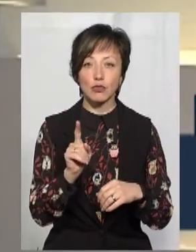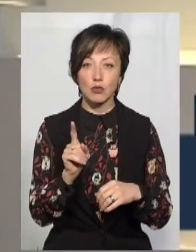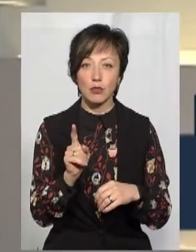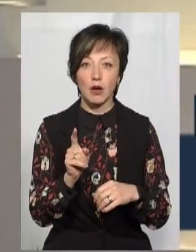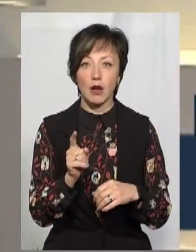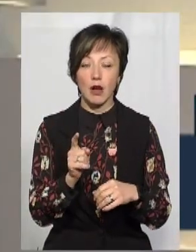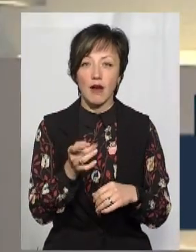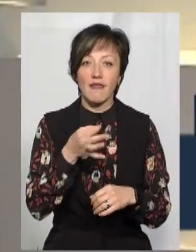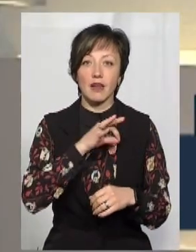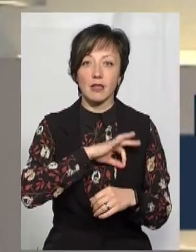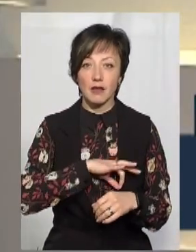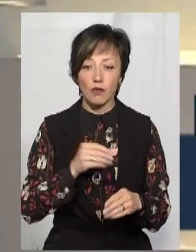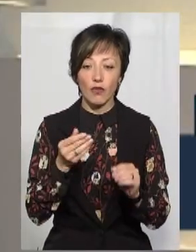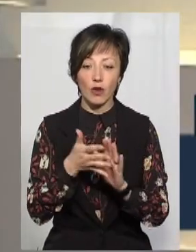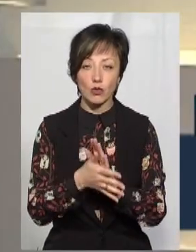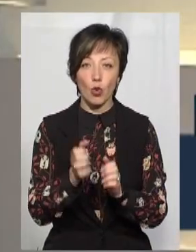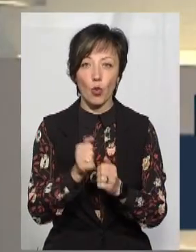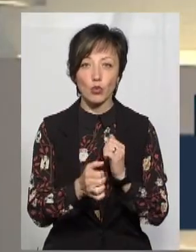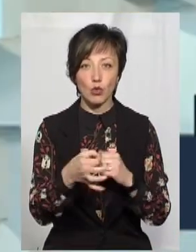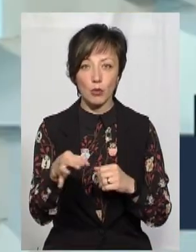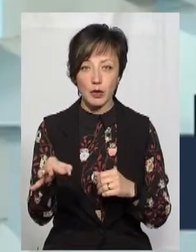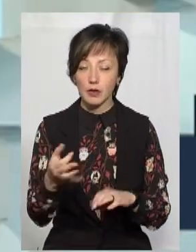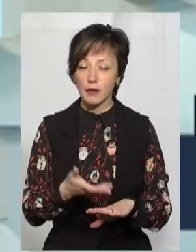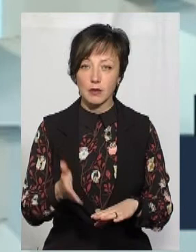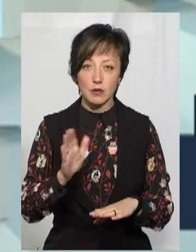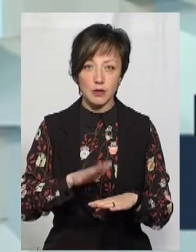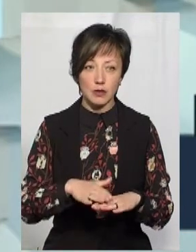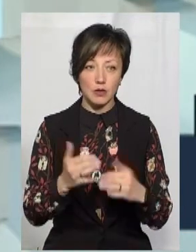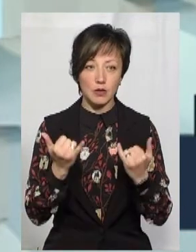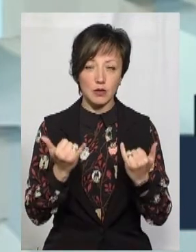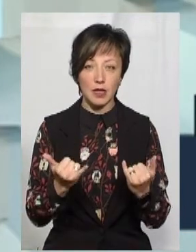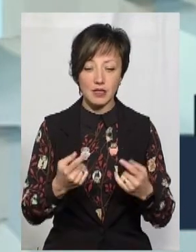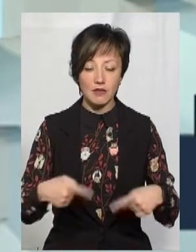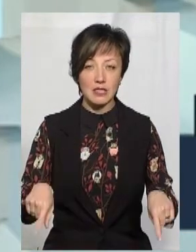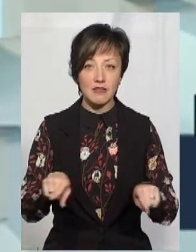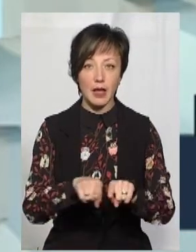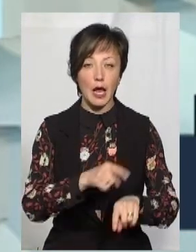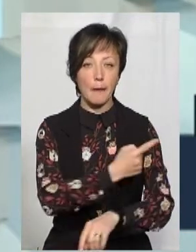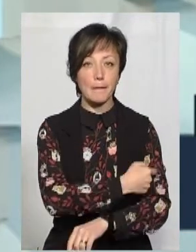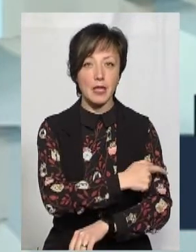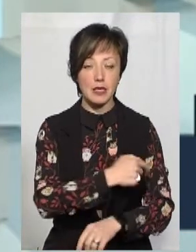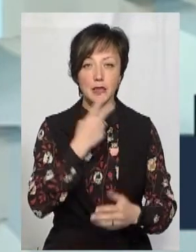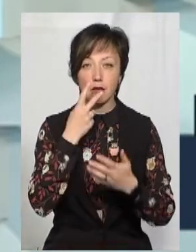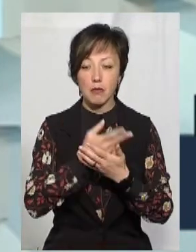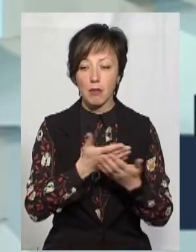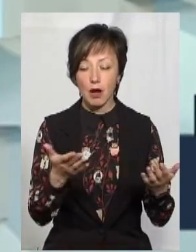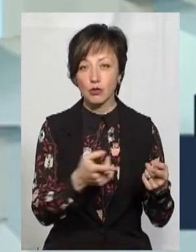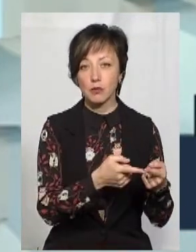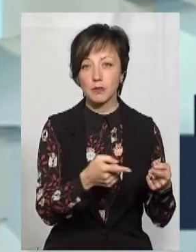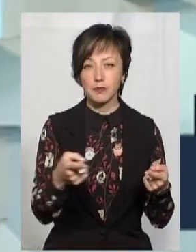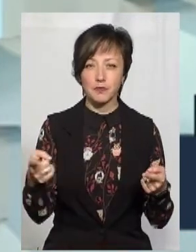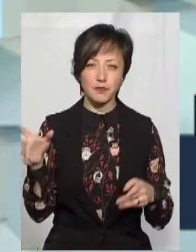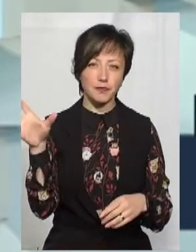кожну копійку. На сьогоднішній день склалася ситуація дуже критична, я вважаю, взагалі в сфері медицини, і Ми бачимо, що протягом всіх